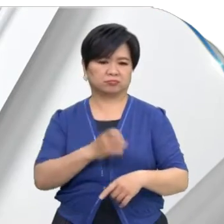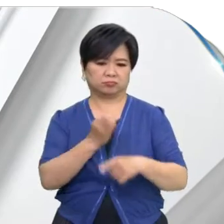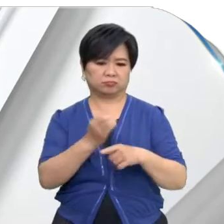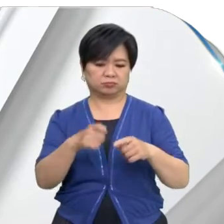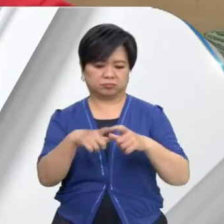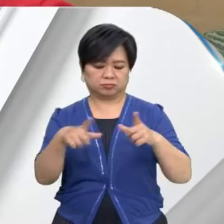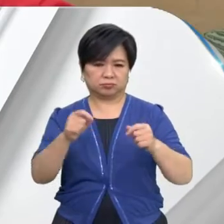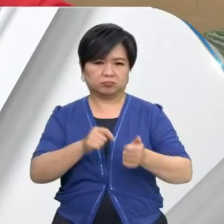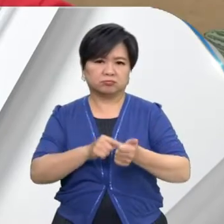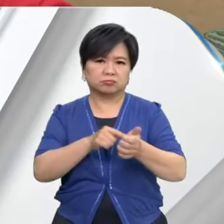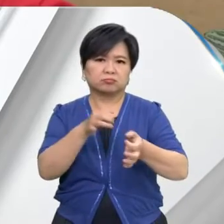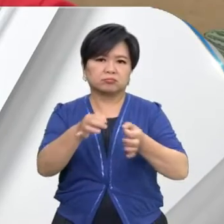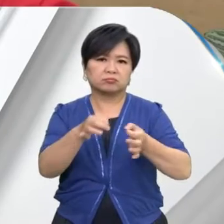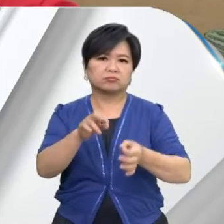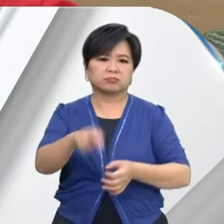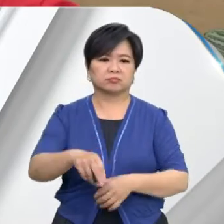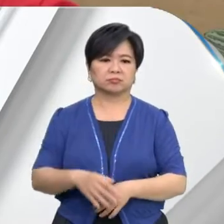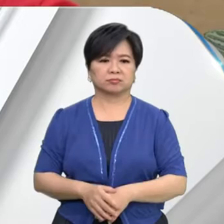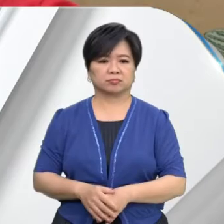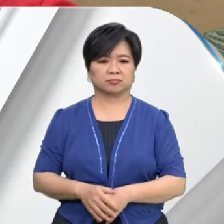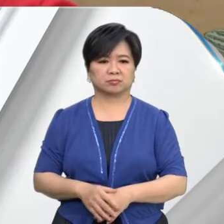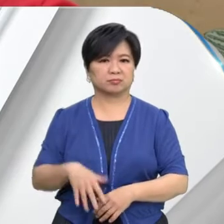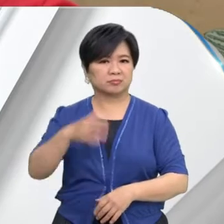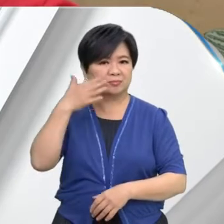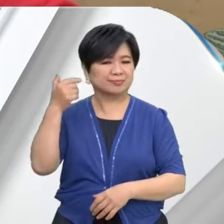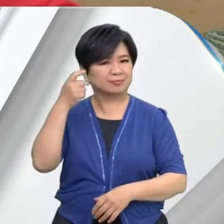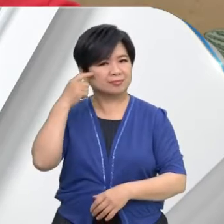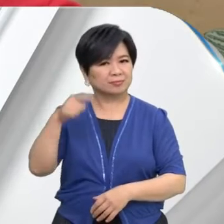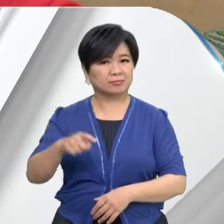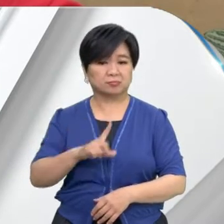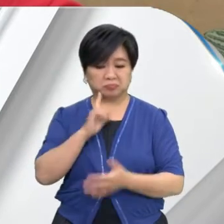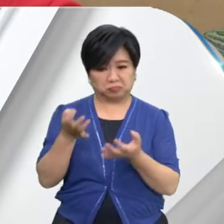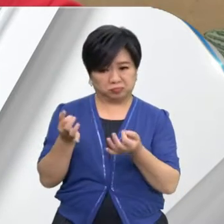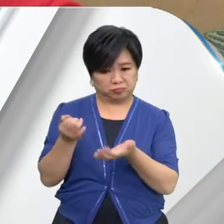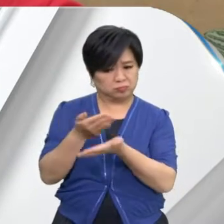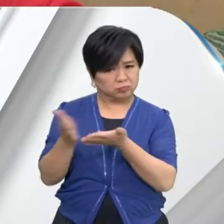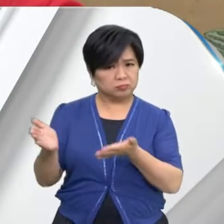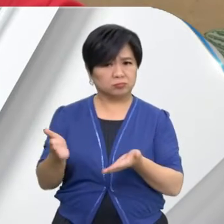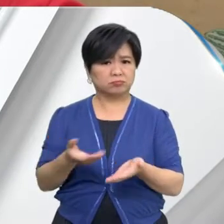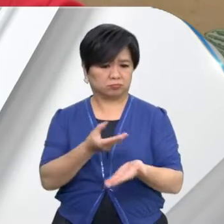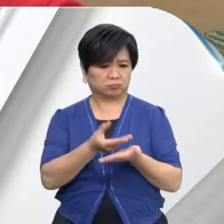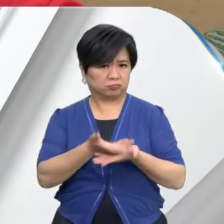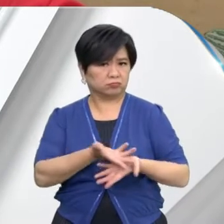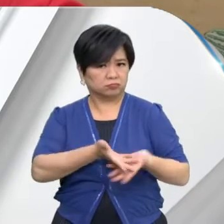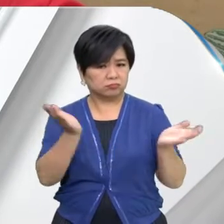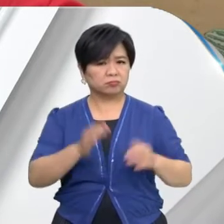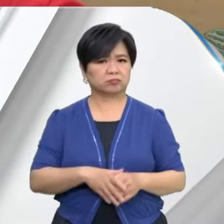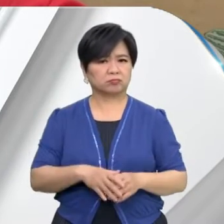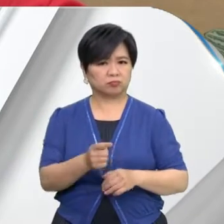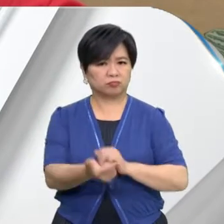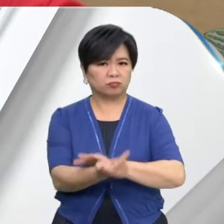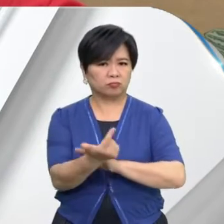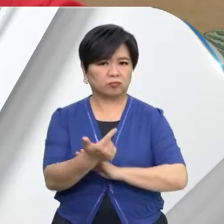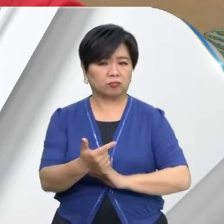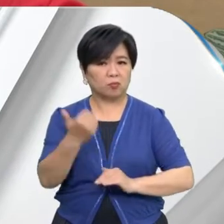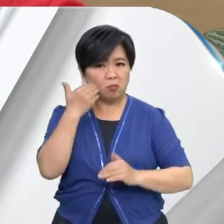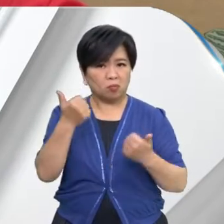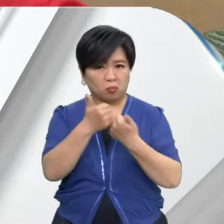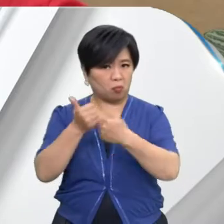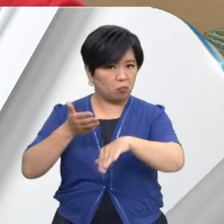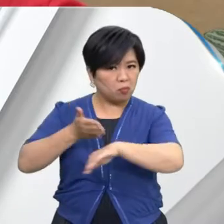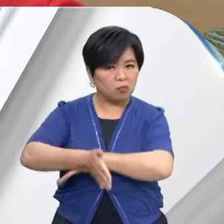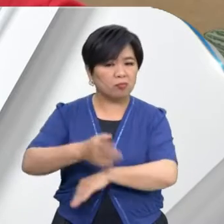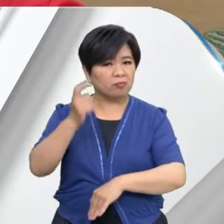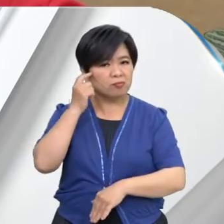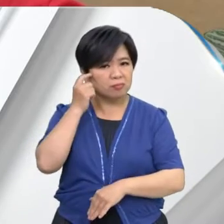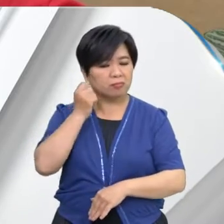带动消费。 民党一直主张就是派付发现金，发现金真的很快。我们今天院会通过的话，你可以